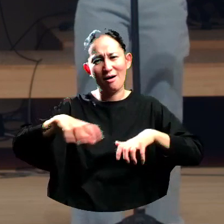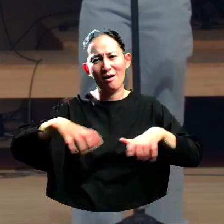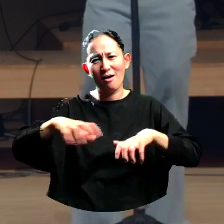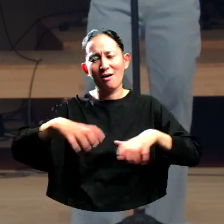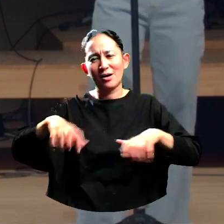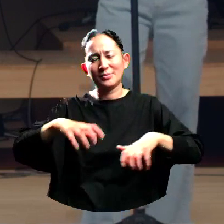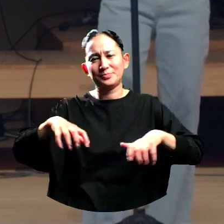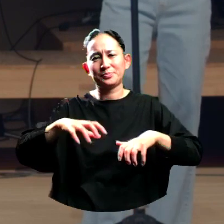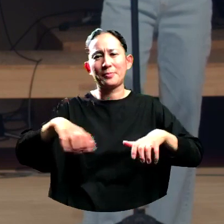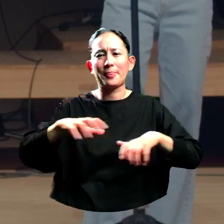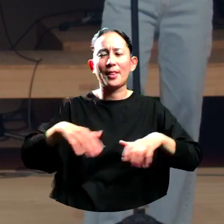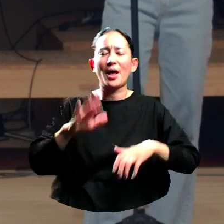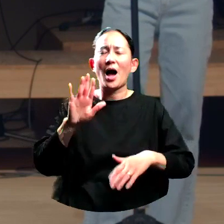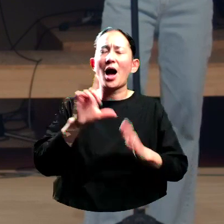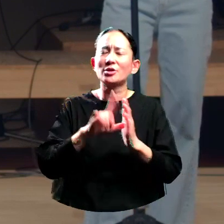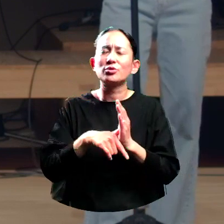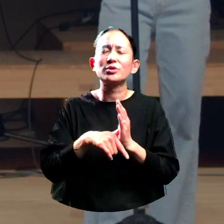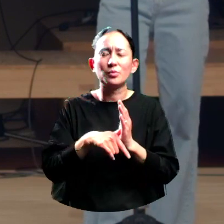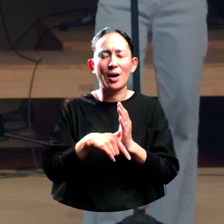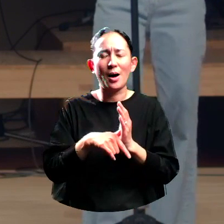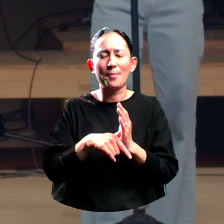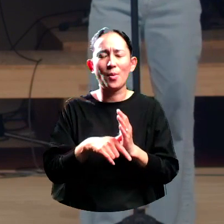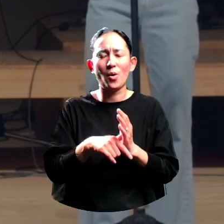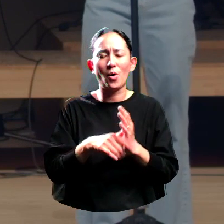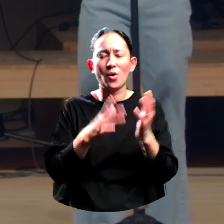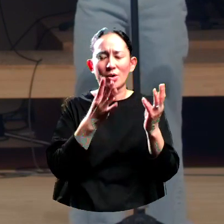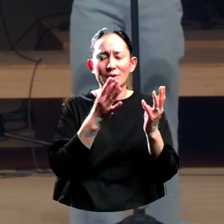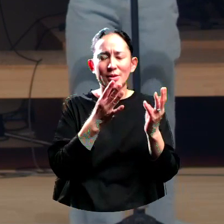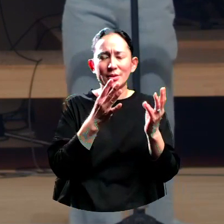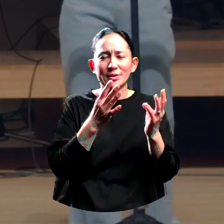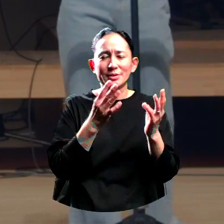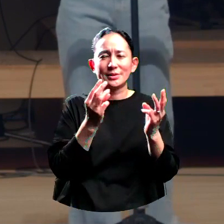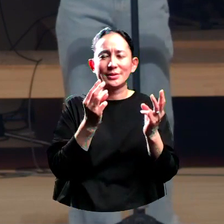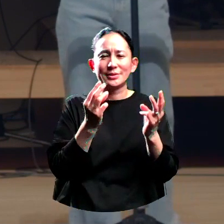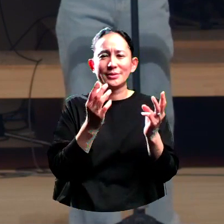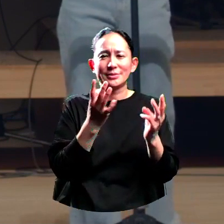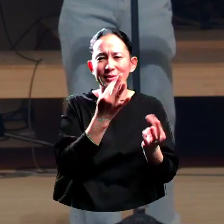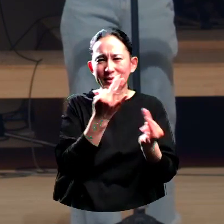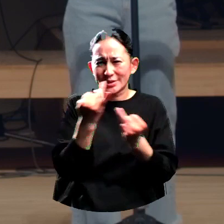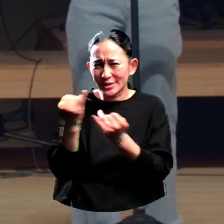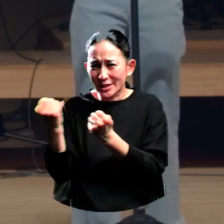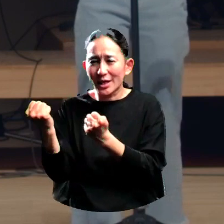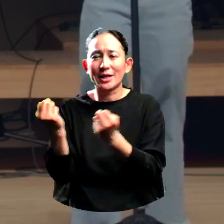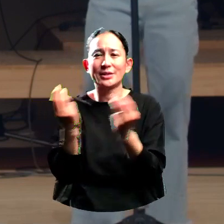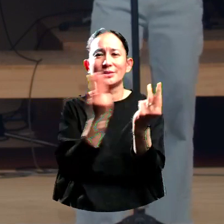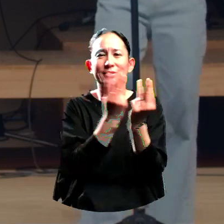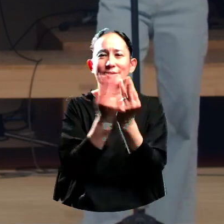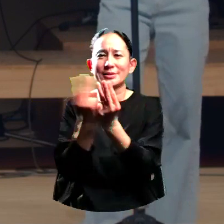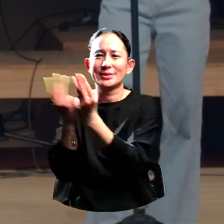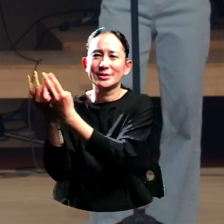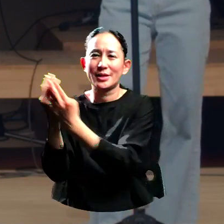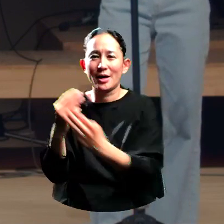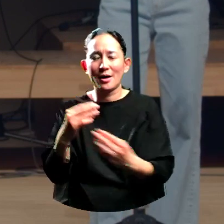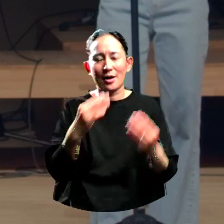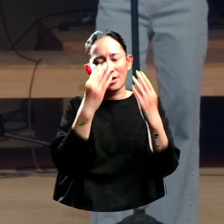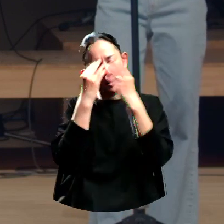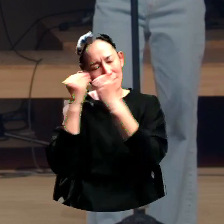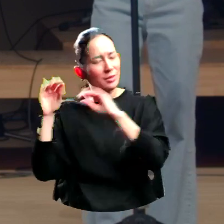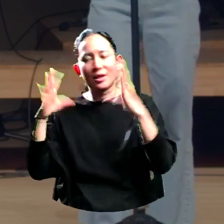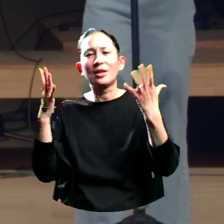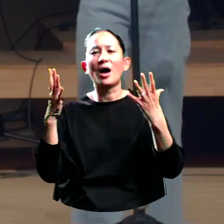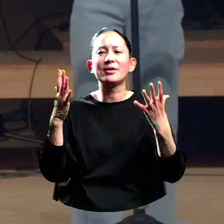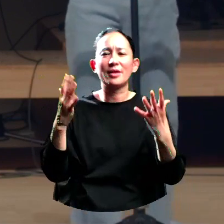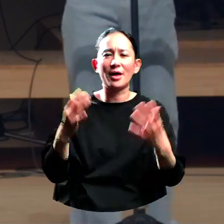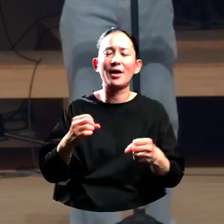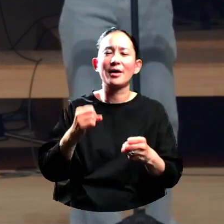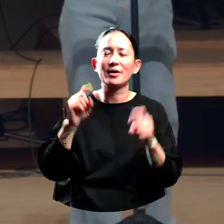るときは何日も寝ないで作曲しました。 He was very busy at work. Sometimes he would go a few days without sleep.